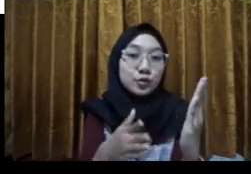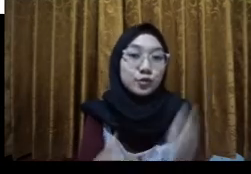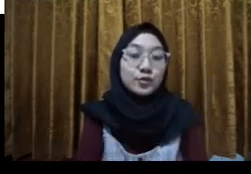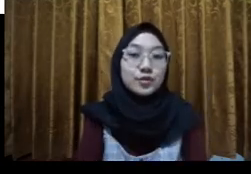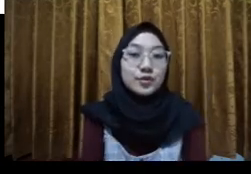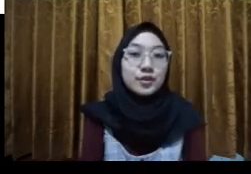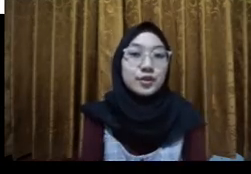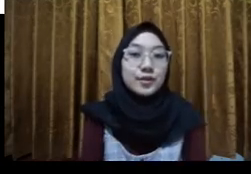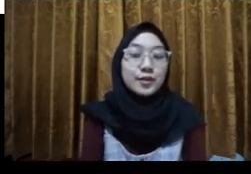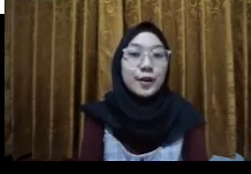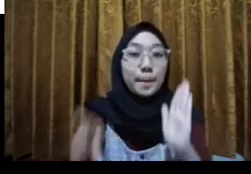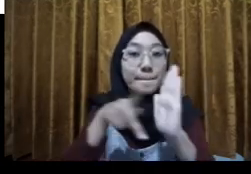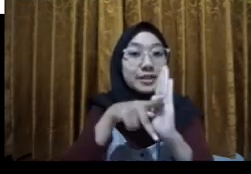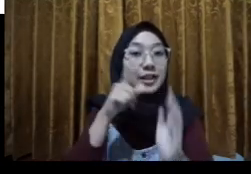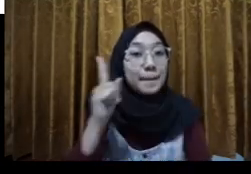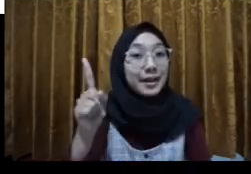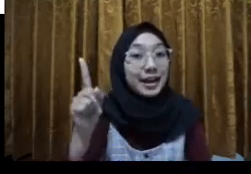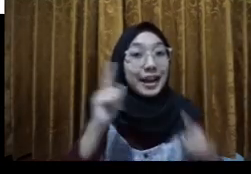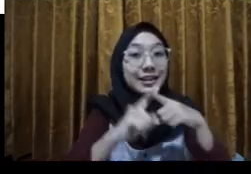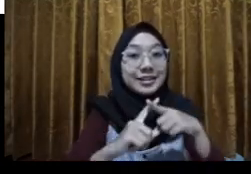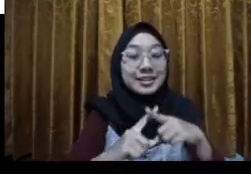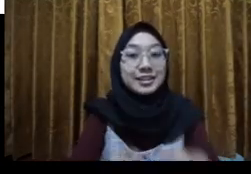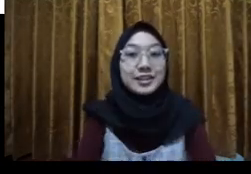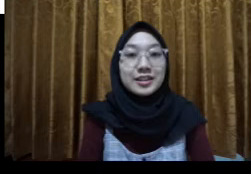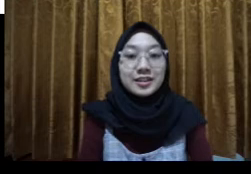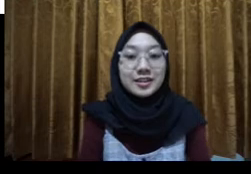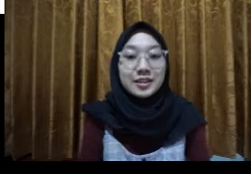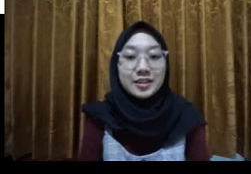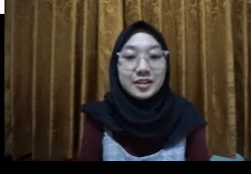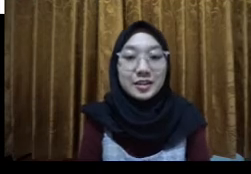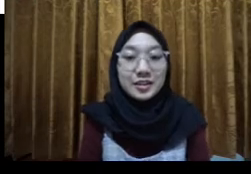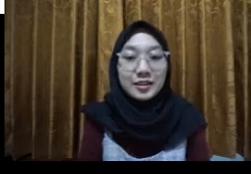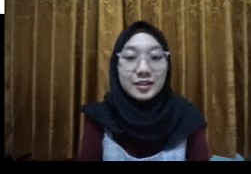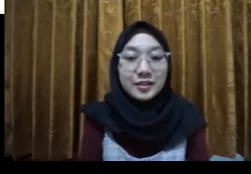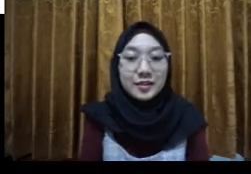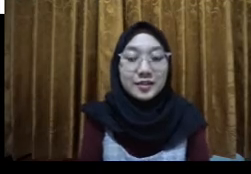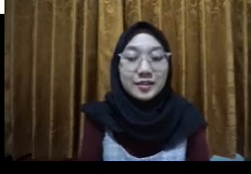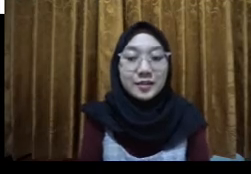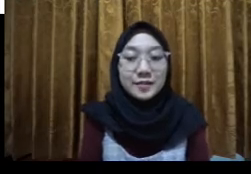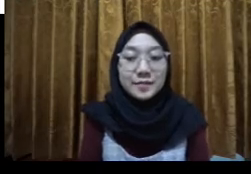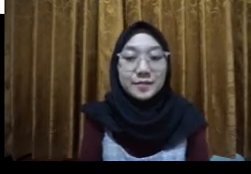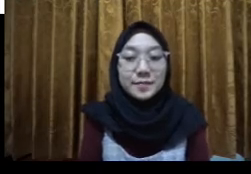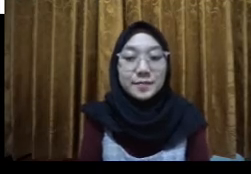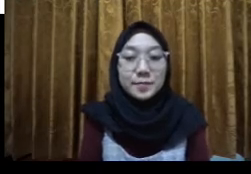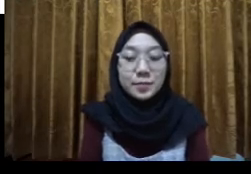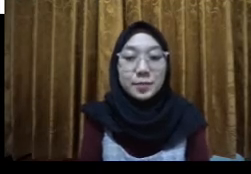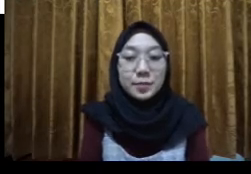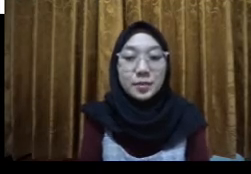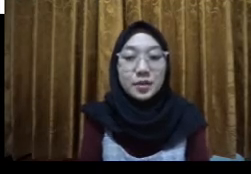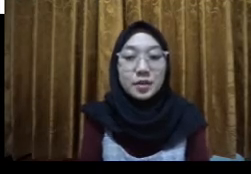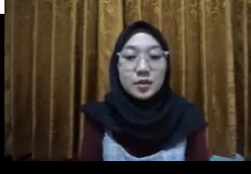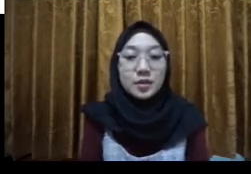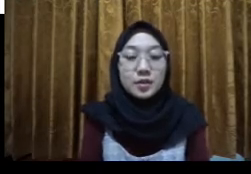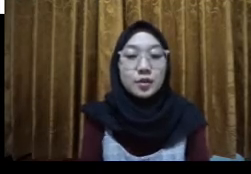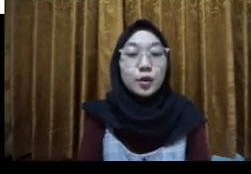yang berformat PDF ataupun EPUB, terlebih dahulu kita membuka Bookworm di desktop. Nah, karena ini